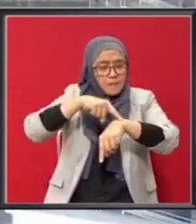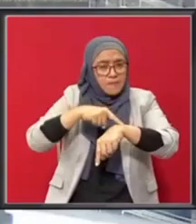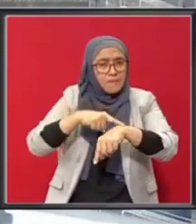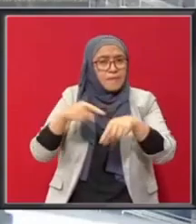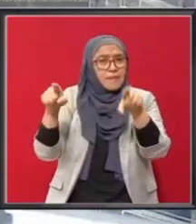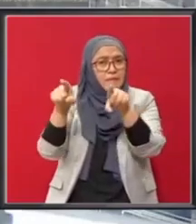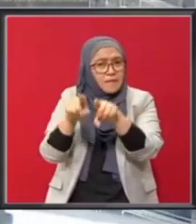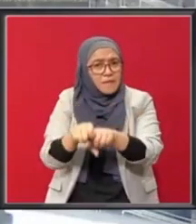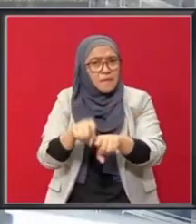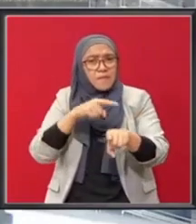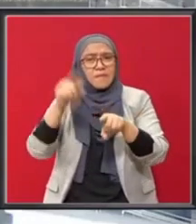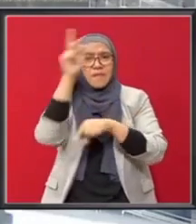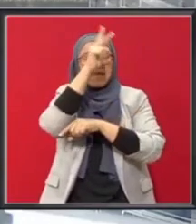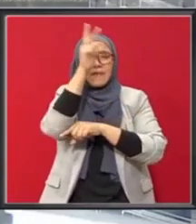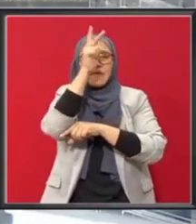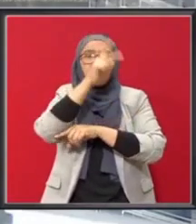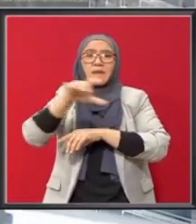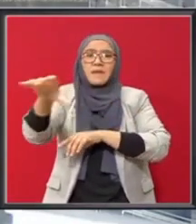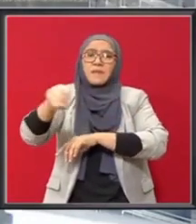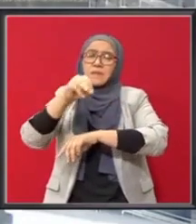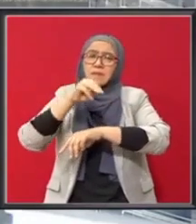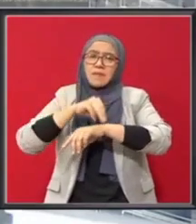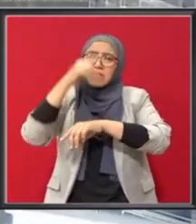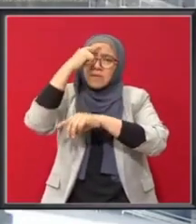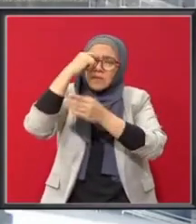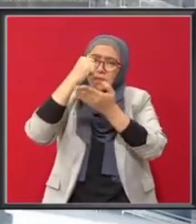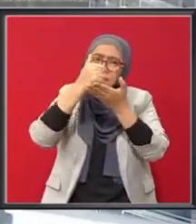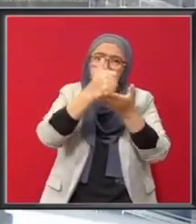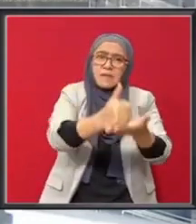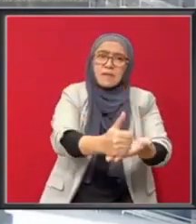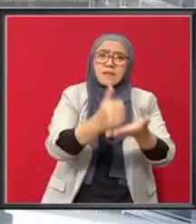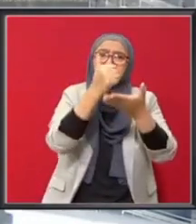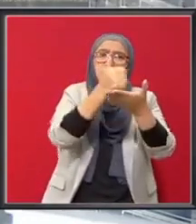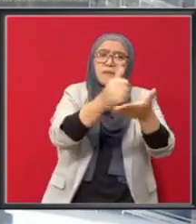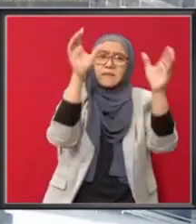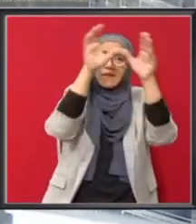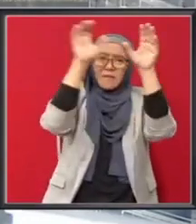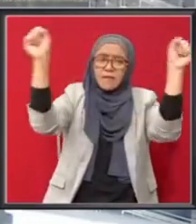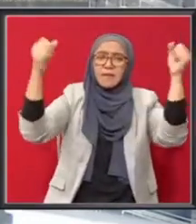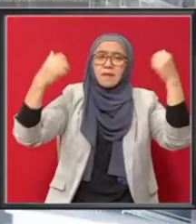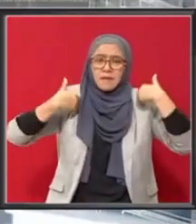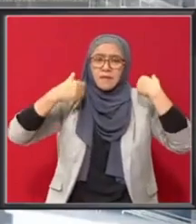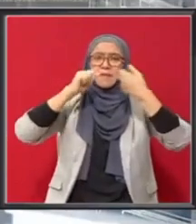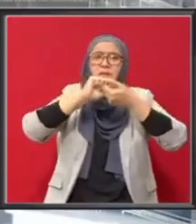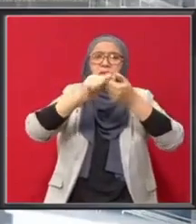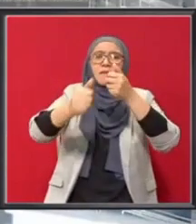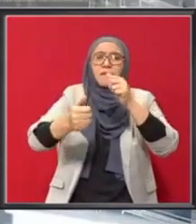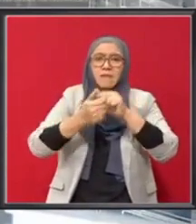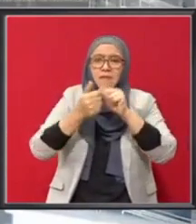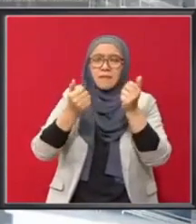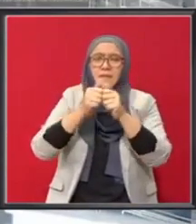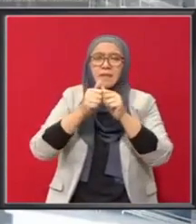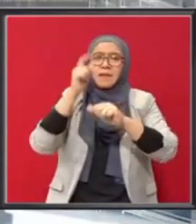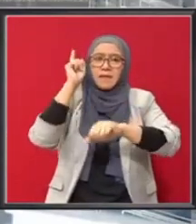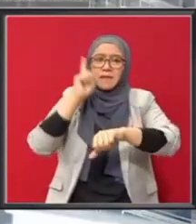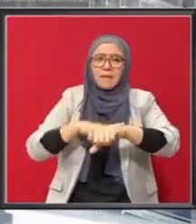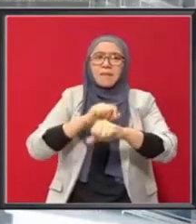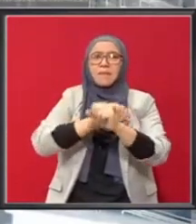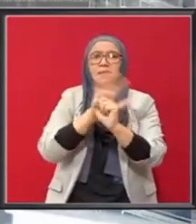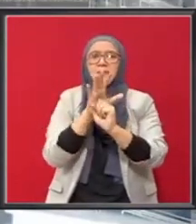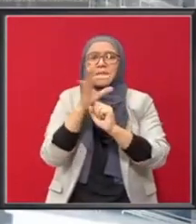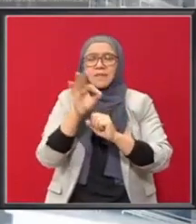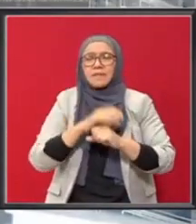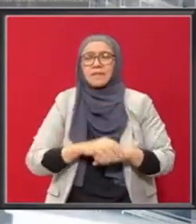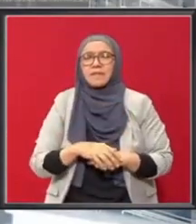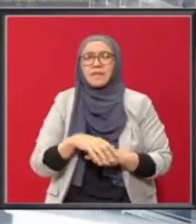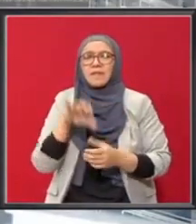dalam masa yang sama kerjaan mengambil masa yang sama membantu majikan majikan yang menghadapi masalah ketika Academy